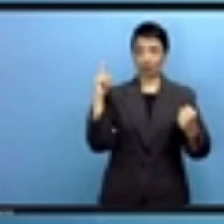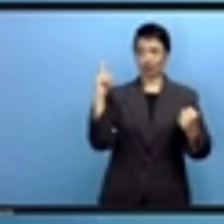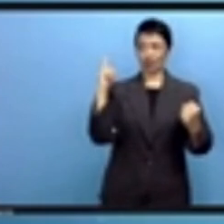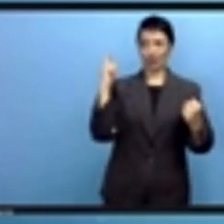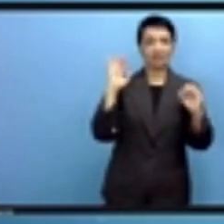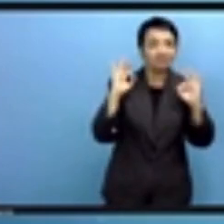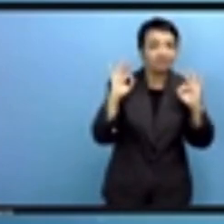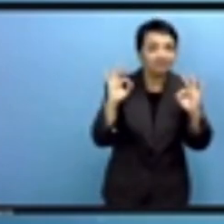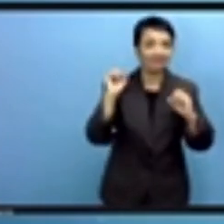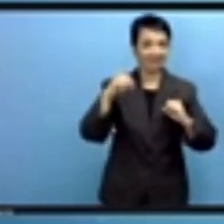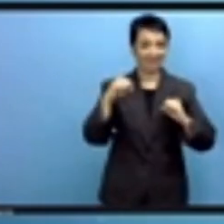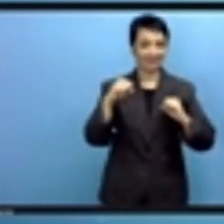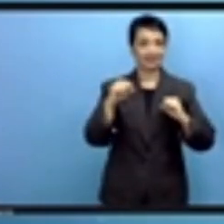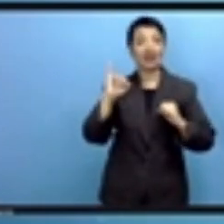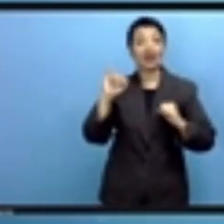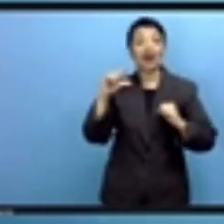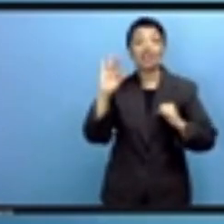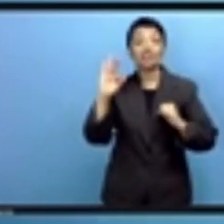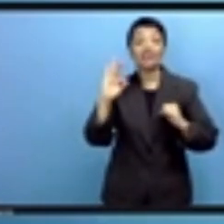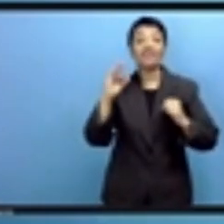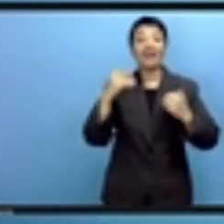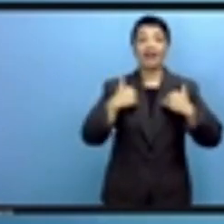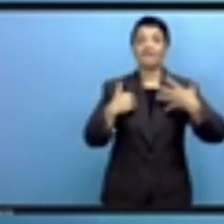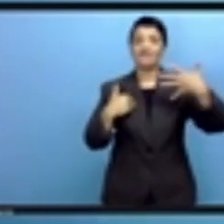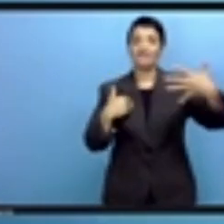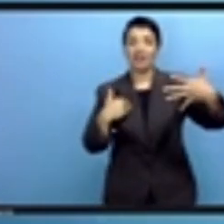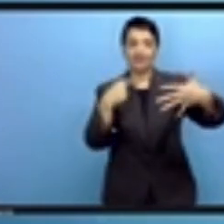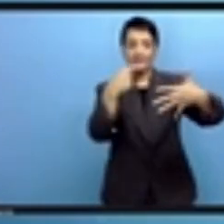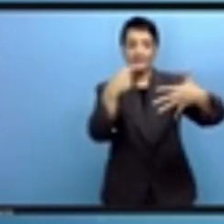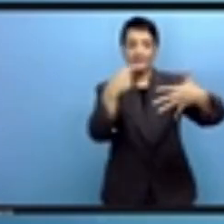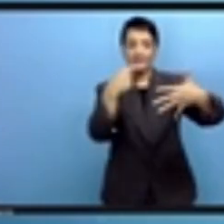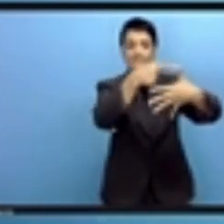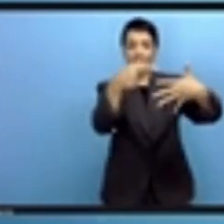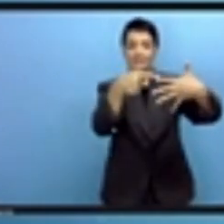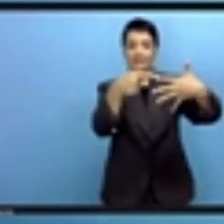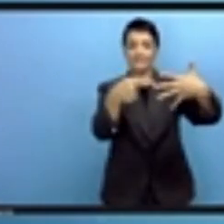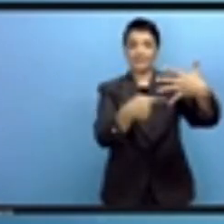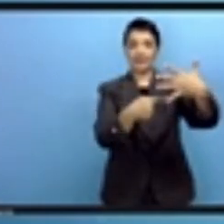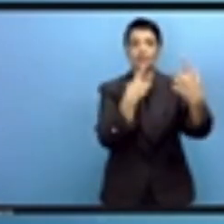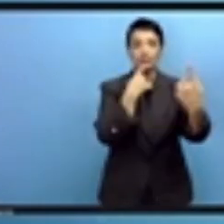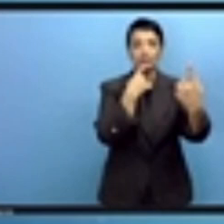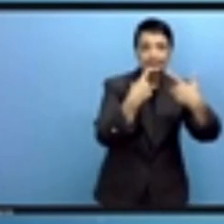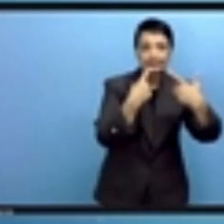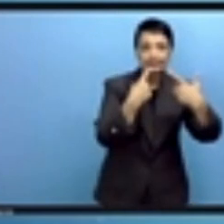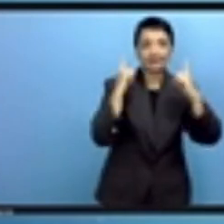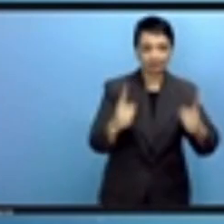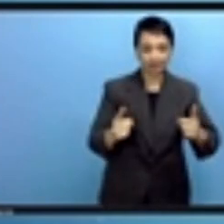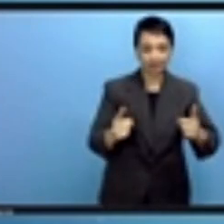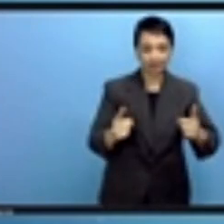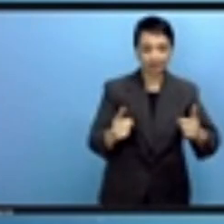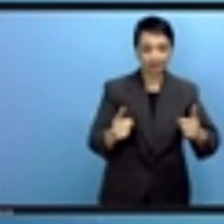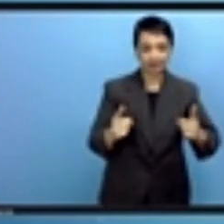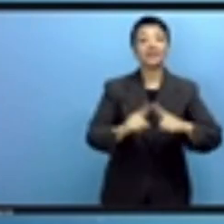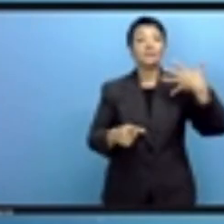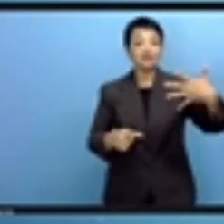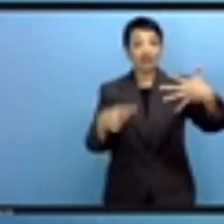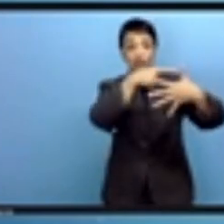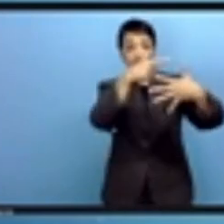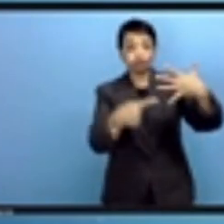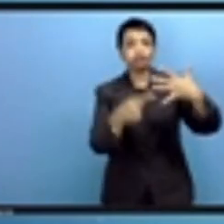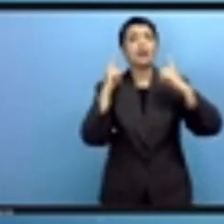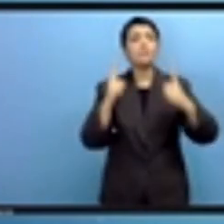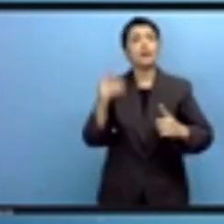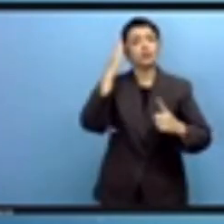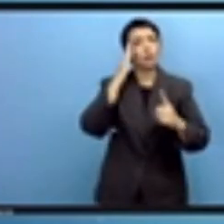开始迈出第一步。这个论坛呢，我们有五个日程，这五个日